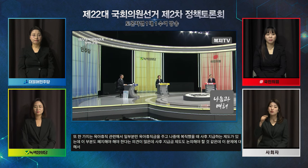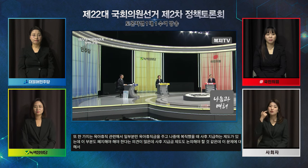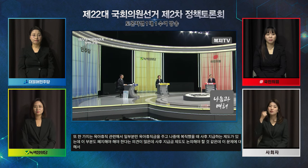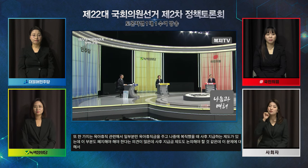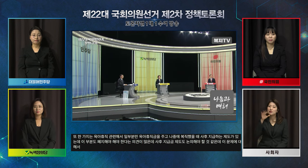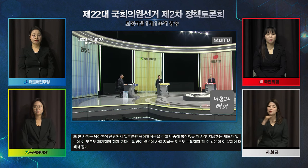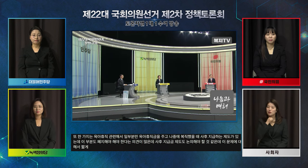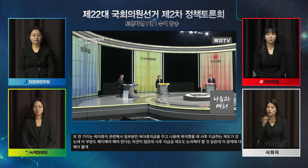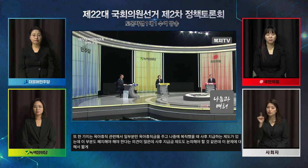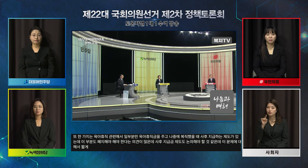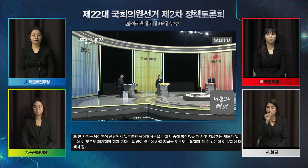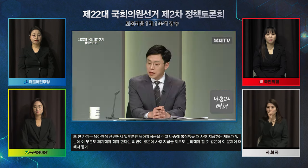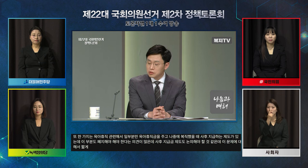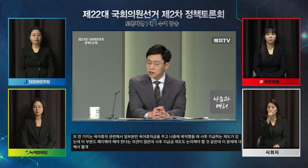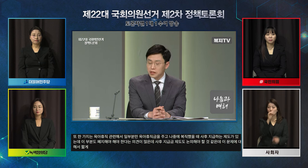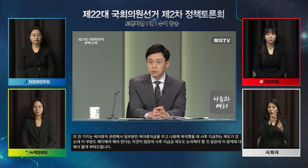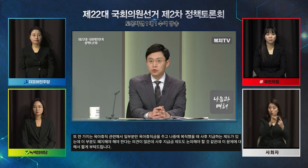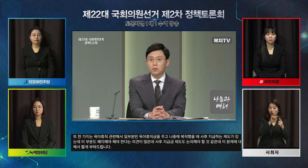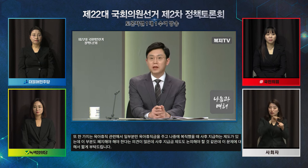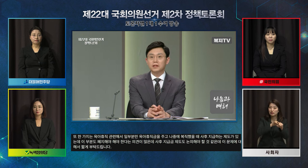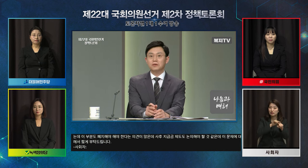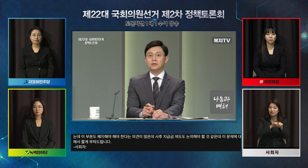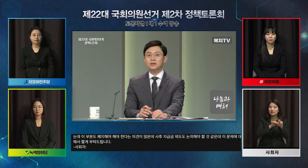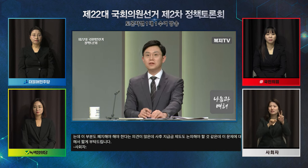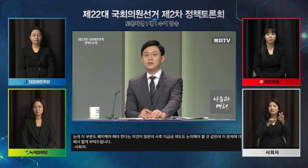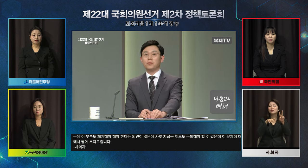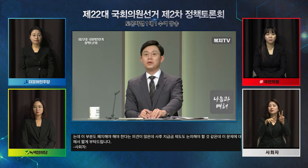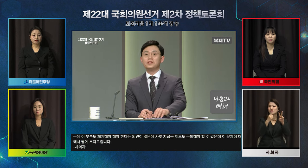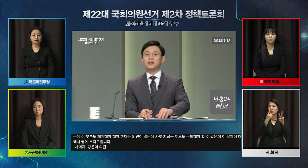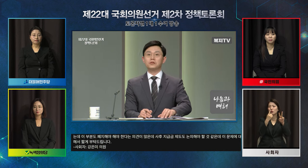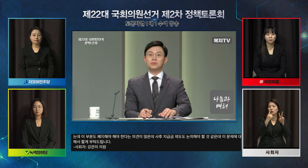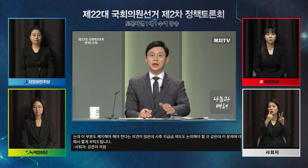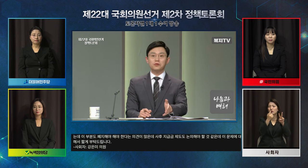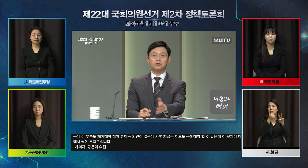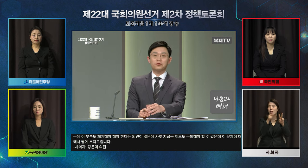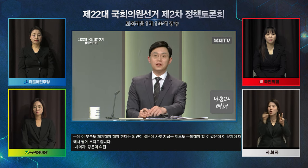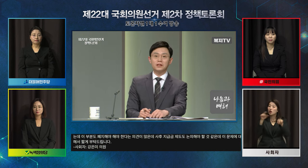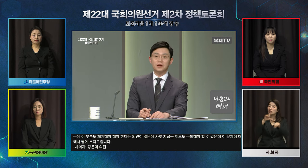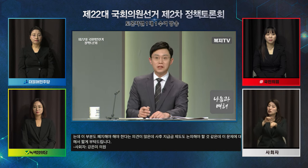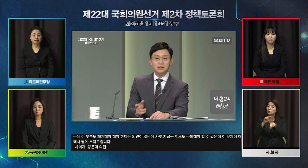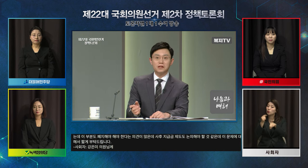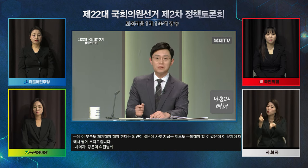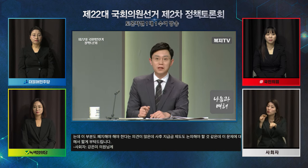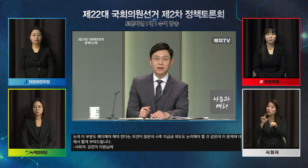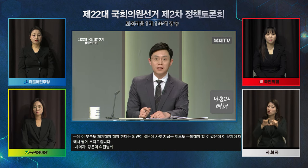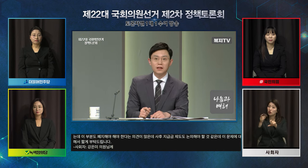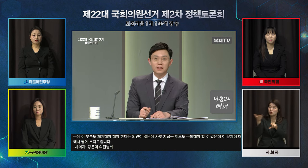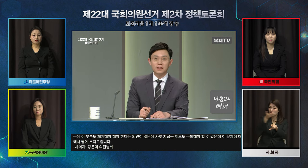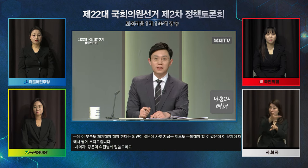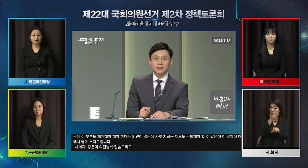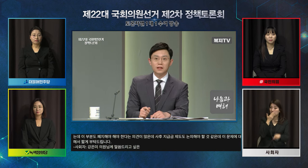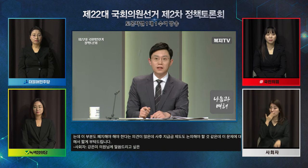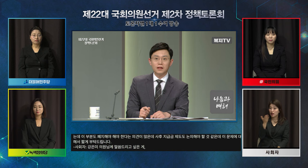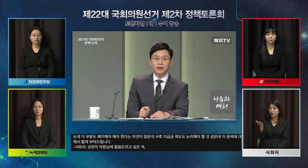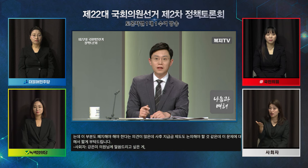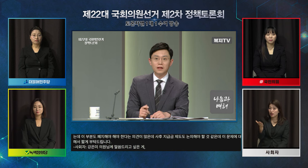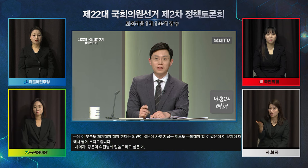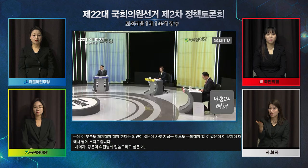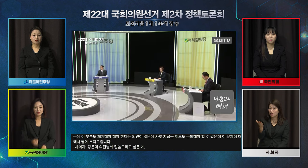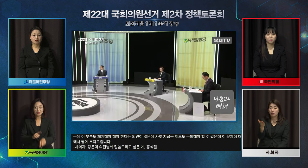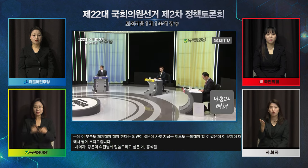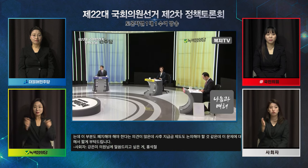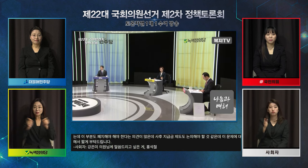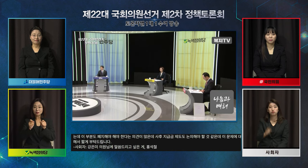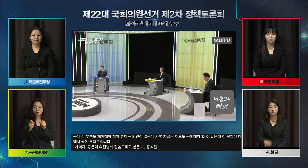있는데 홍석철 본부장이 남은 시간이 26초밖에 안 되거든요. 그래서 본인 시간을 좀 떼서 주셔야 되는데 괜찮으시겠습니까? 아니 짧게